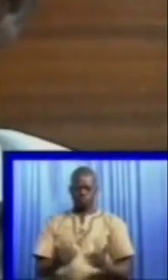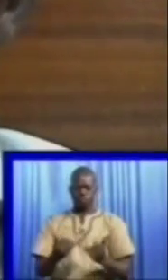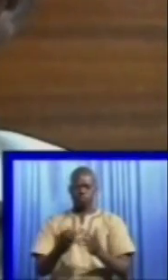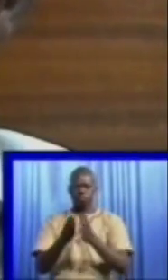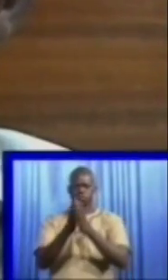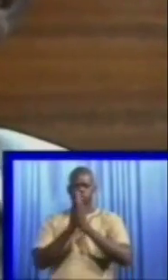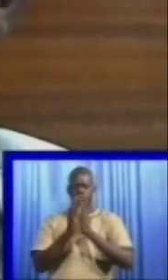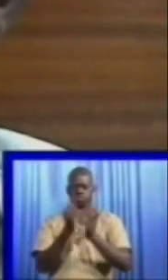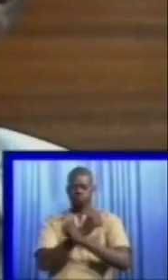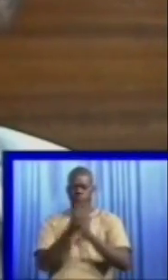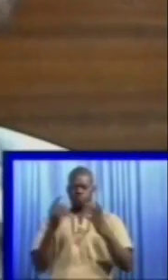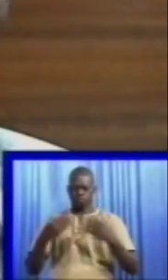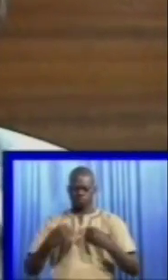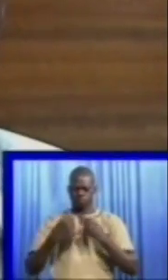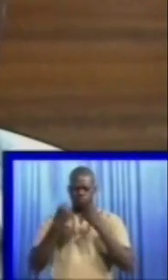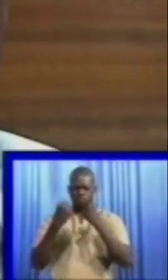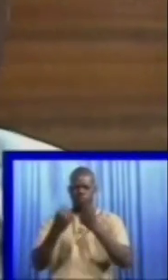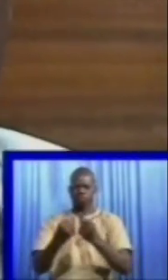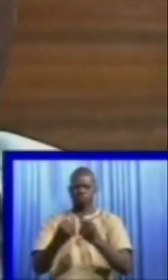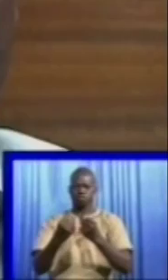est très forte.